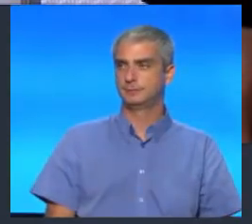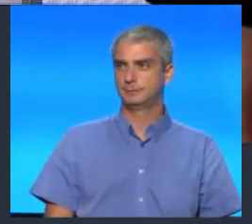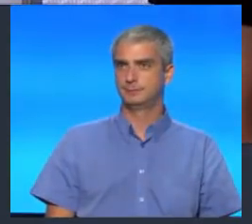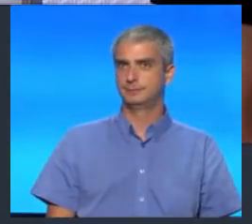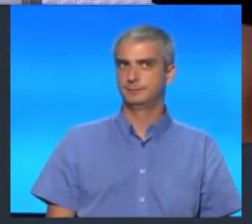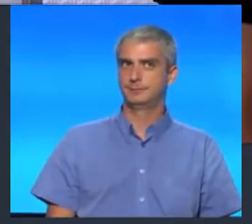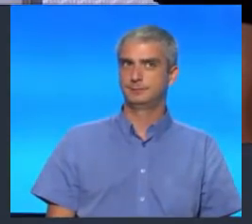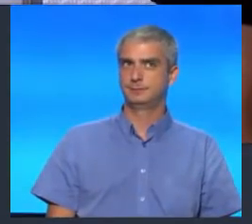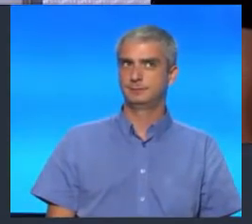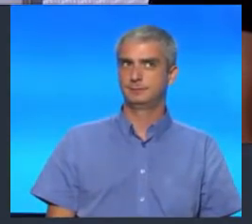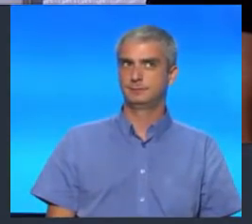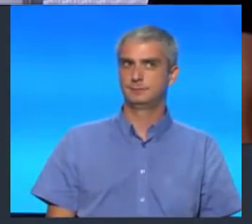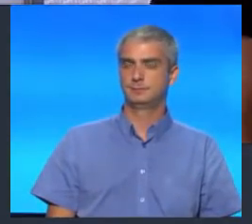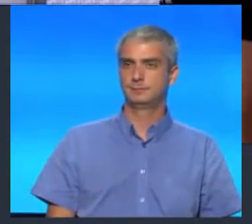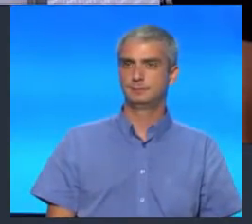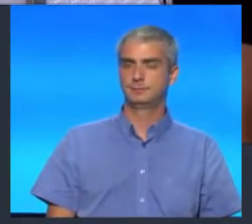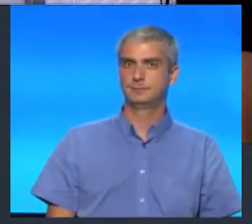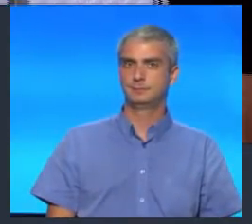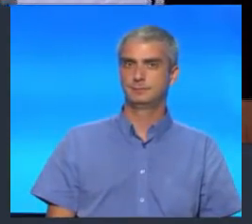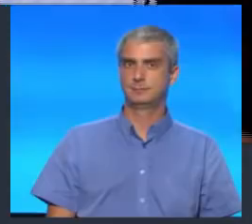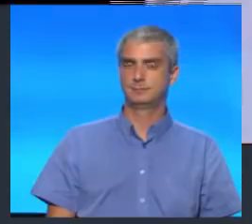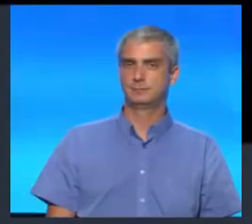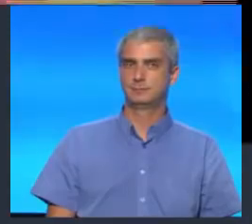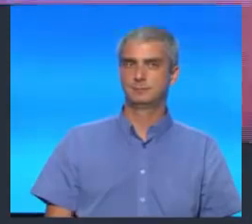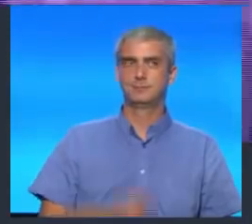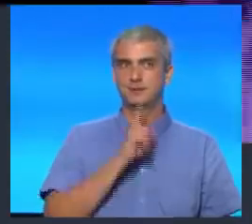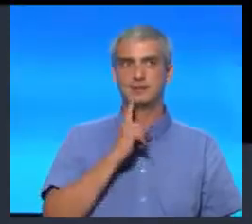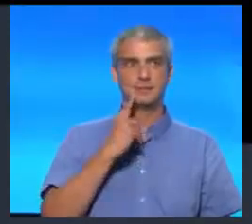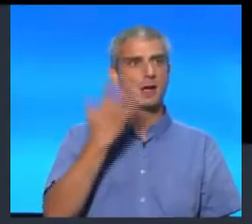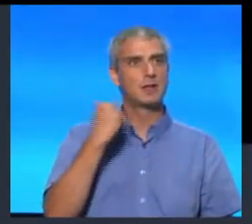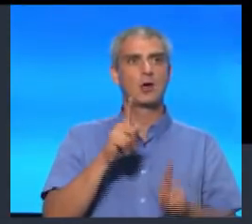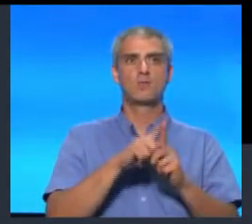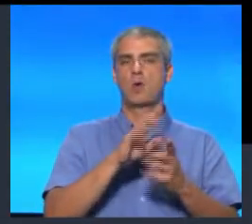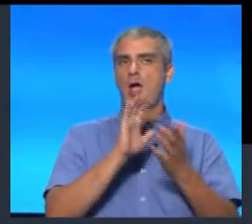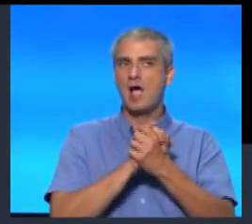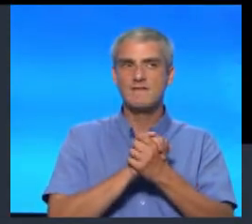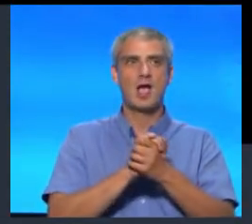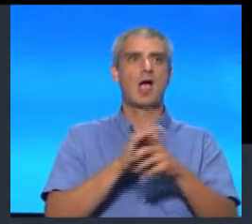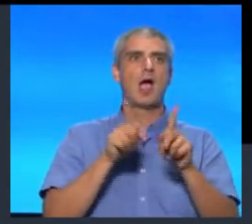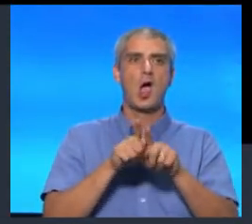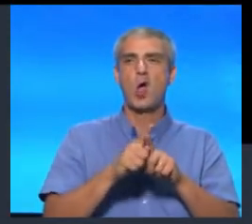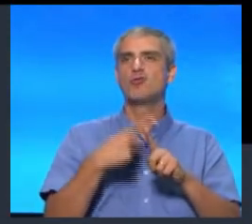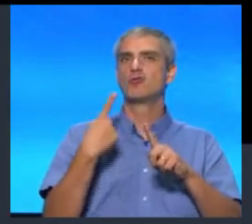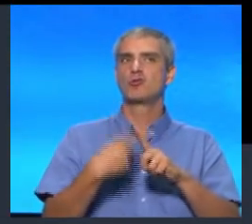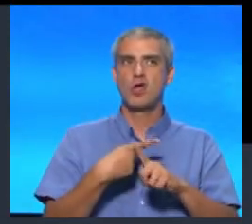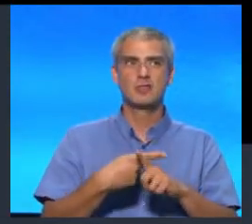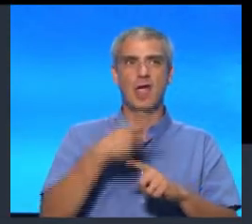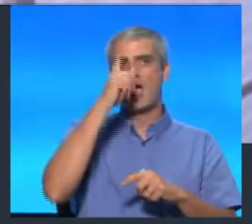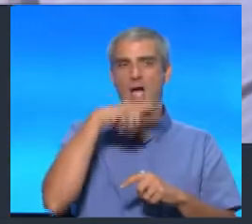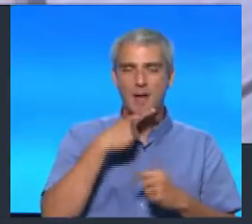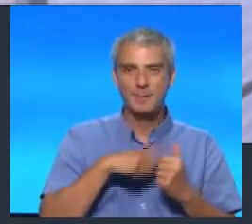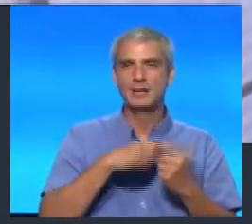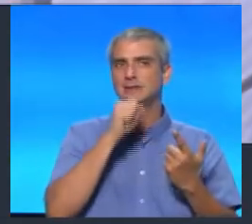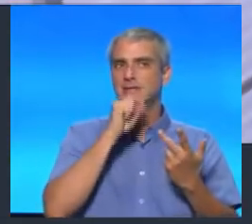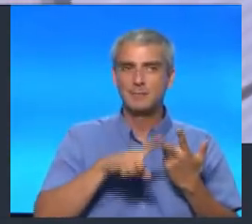הייתה לנו אמא שהיא גם חברה, גם אחות, גם דודה, גם אבא, גם סבא,